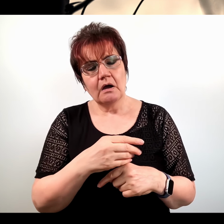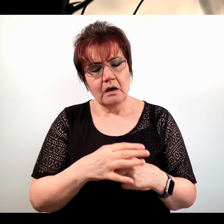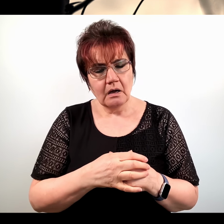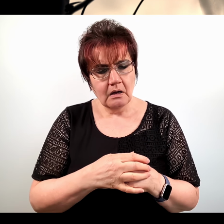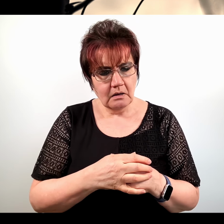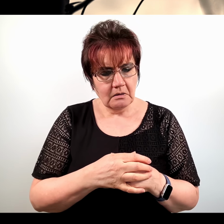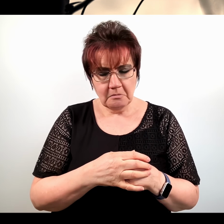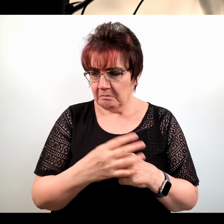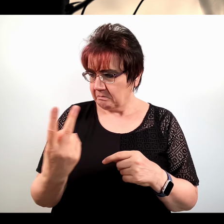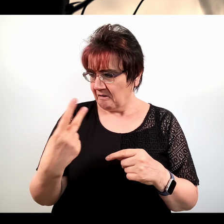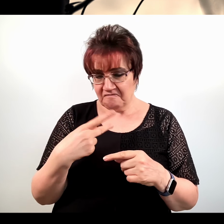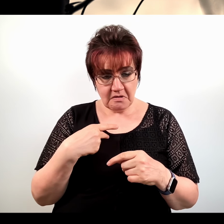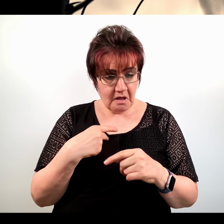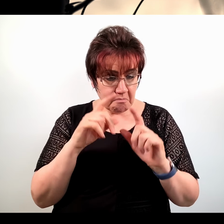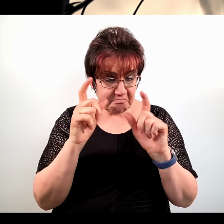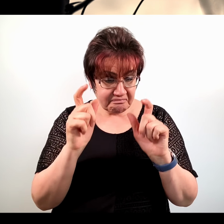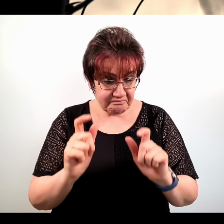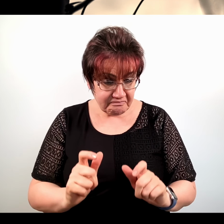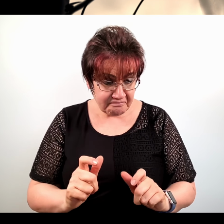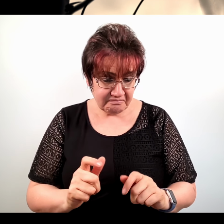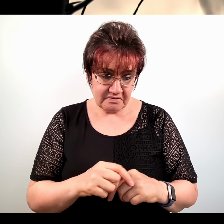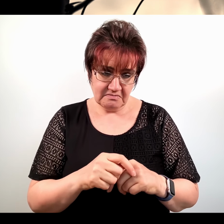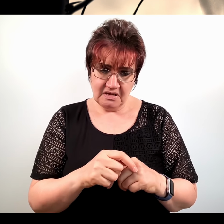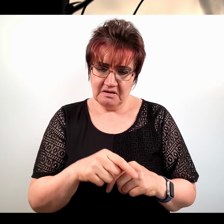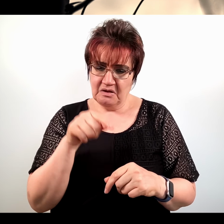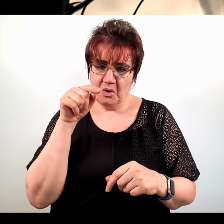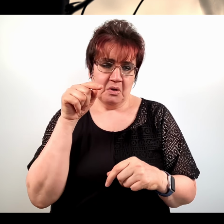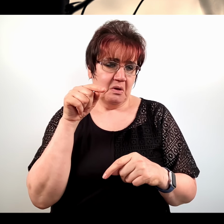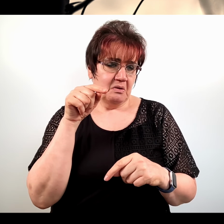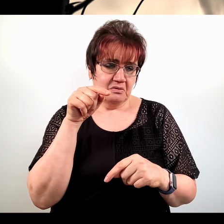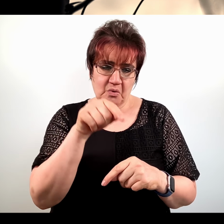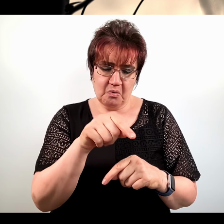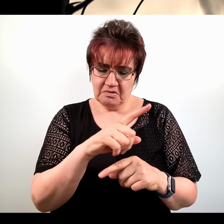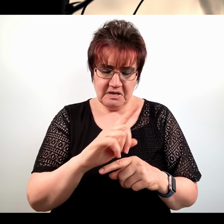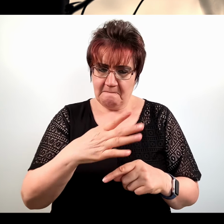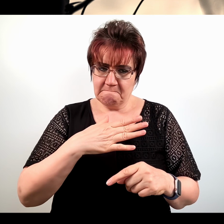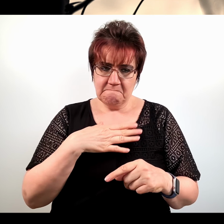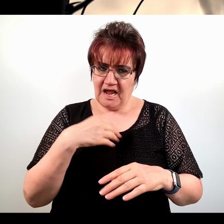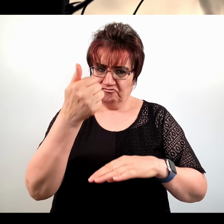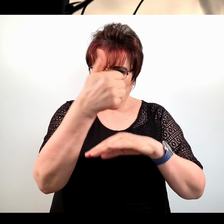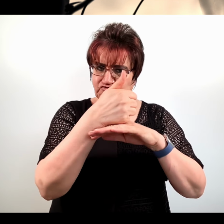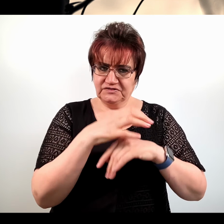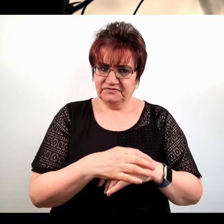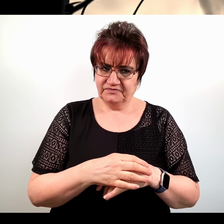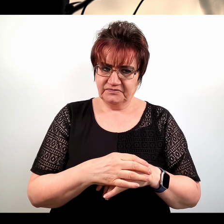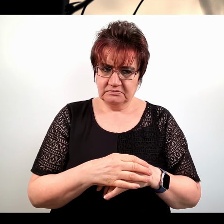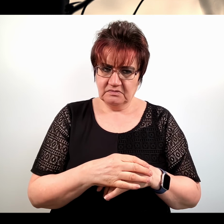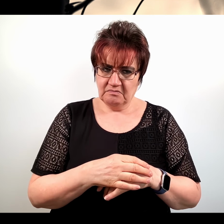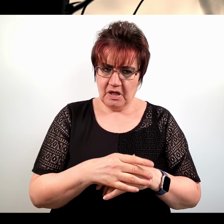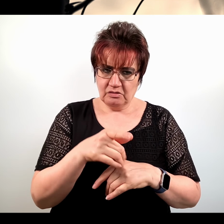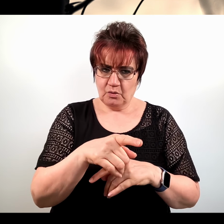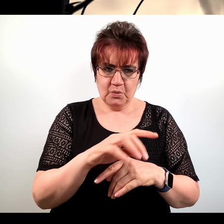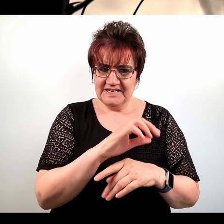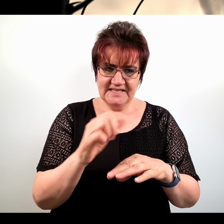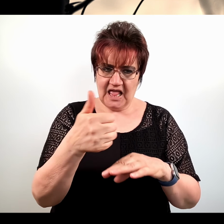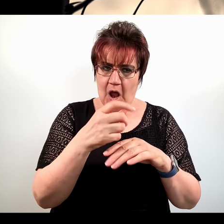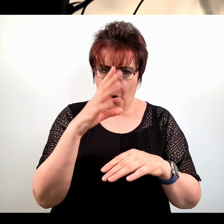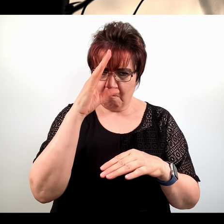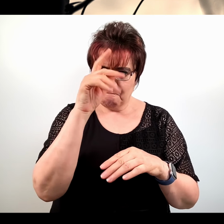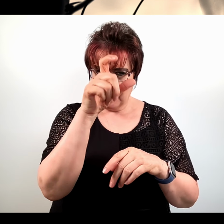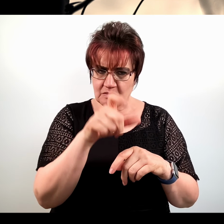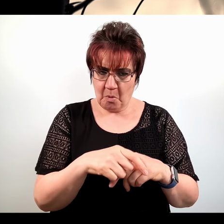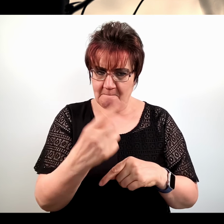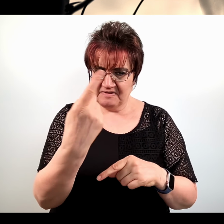du, Teufel? Willst du uns Angst machen? Du bist weder mein Hauptmann noch irgendjemand, der mir Befehle zu